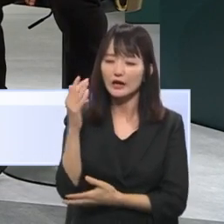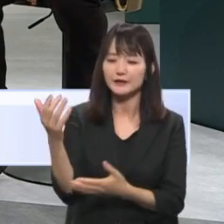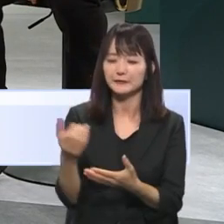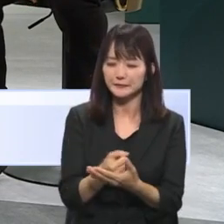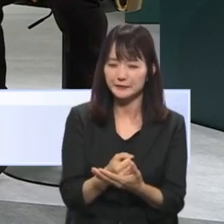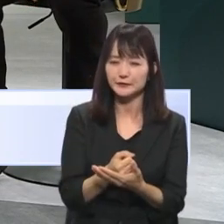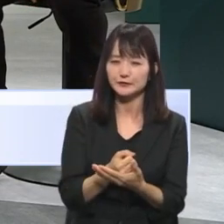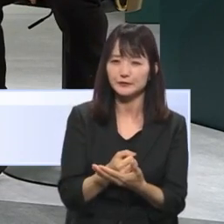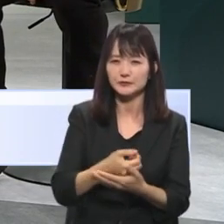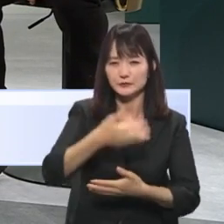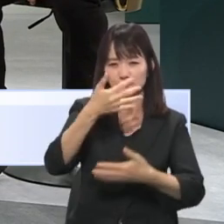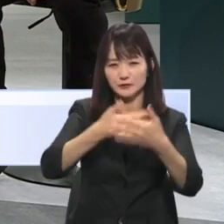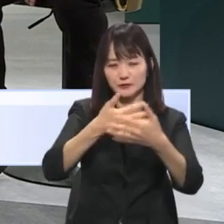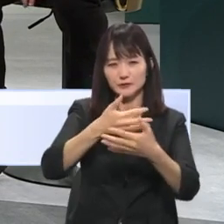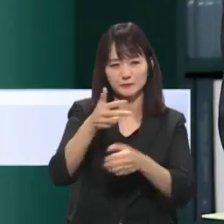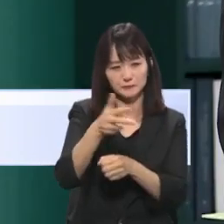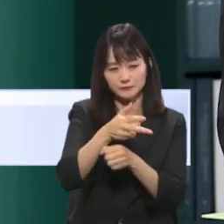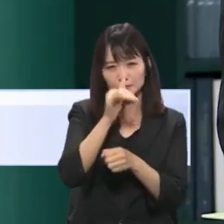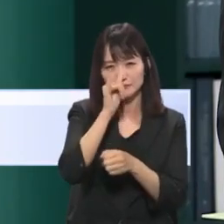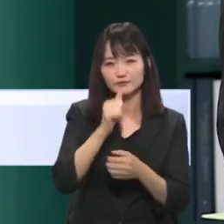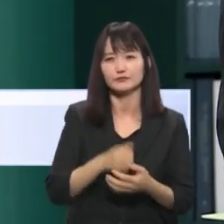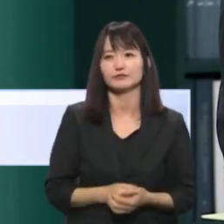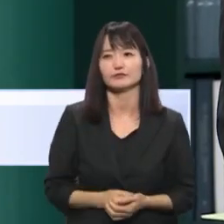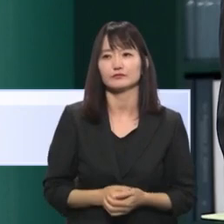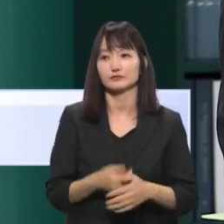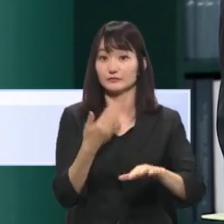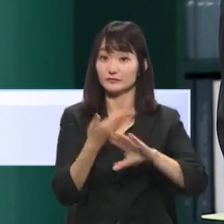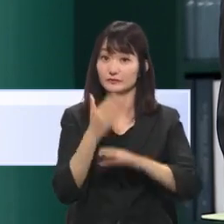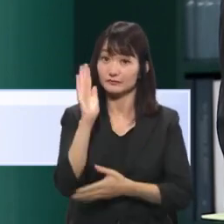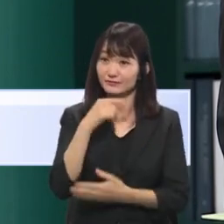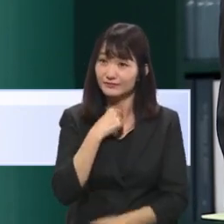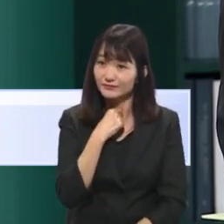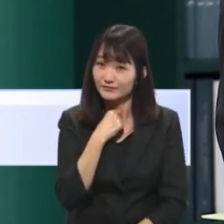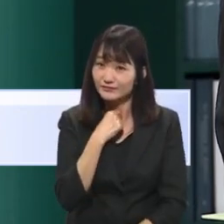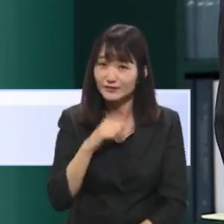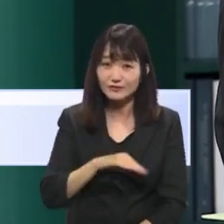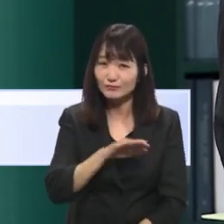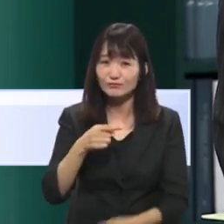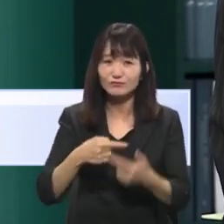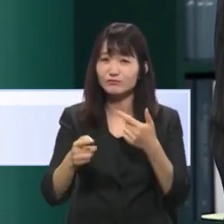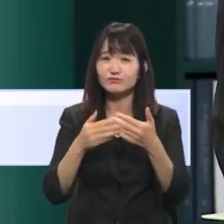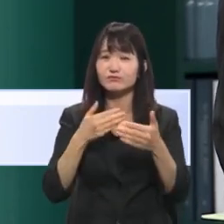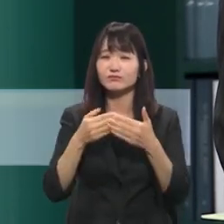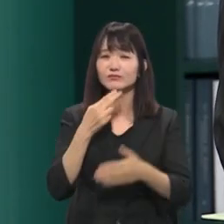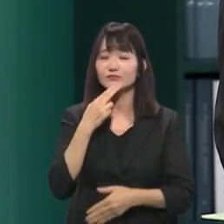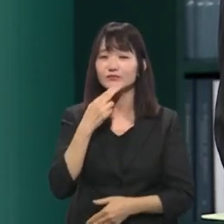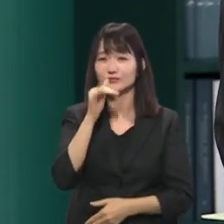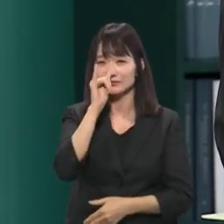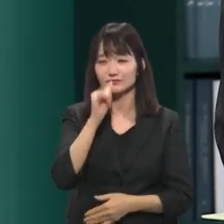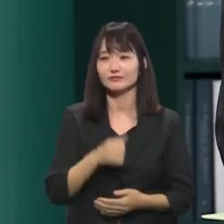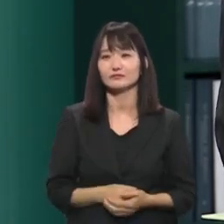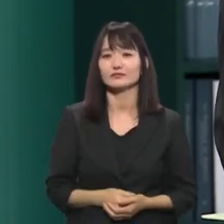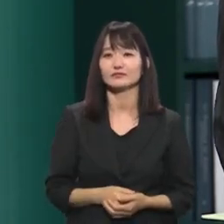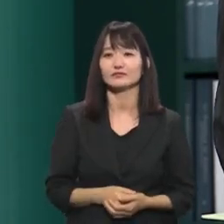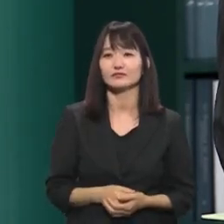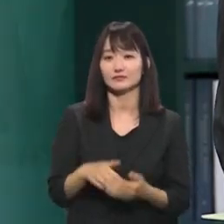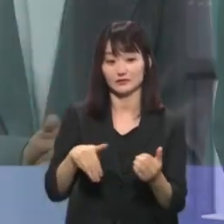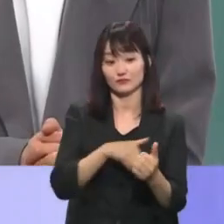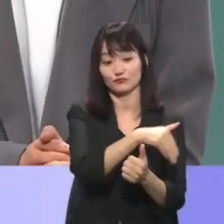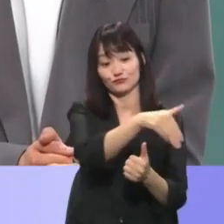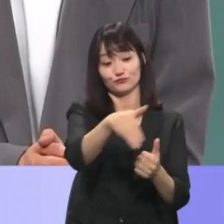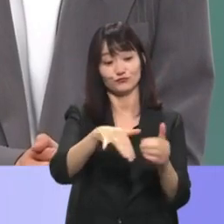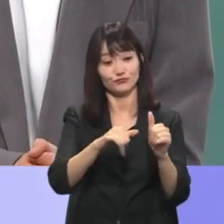풀어나가려고 하고 조금 다른 이야기를 좀 하고 싶은데 저희가 경험해 보지 못한 것들도 있을 수 있잖아요 그럴 때는 이제 주변